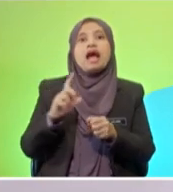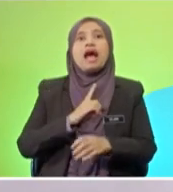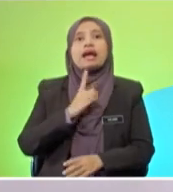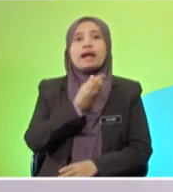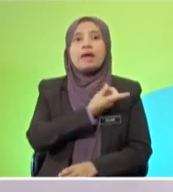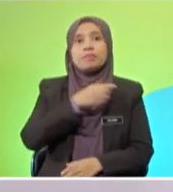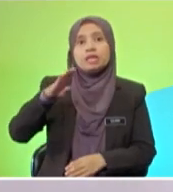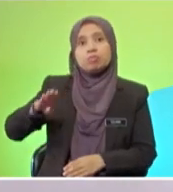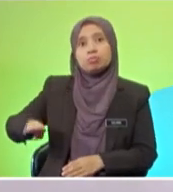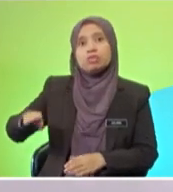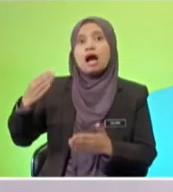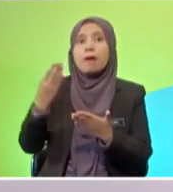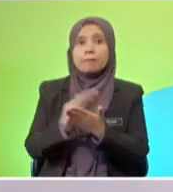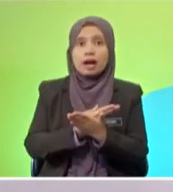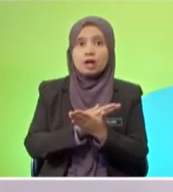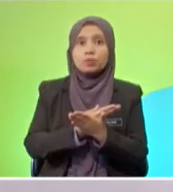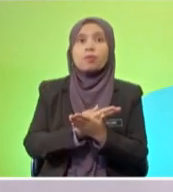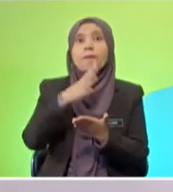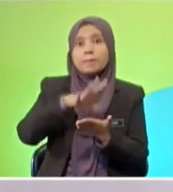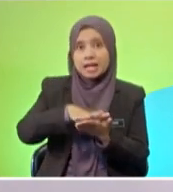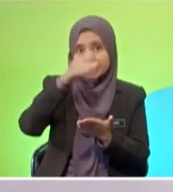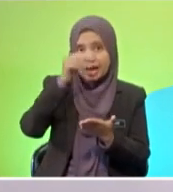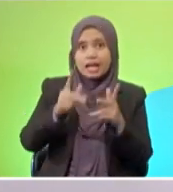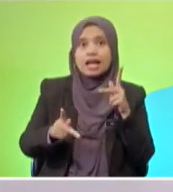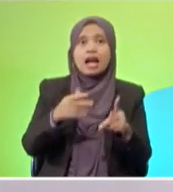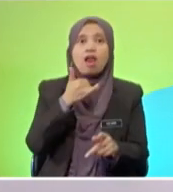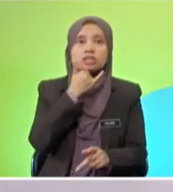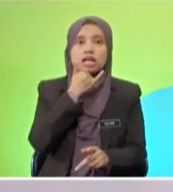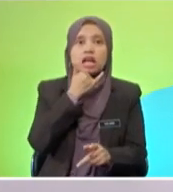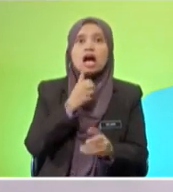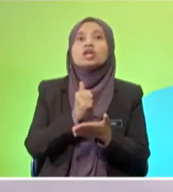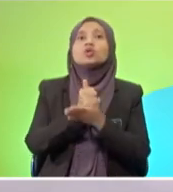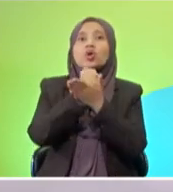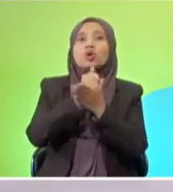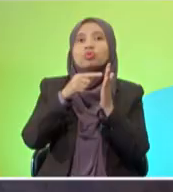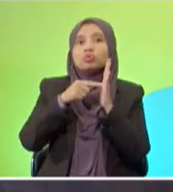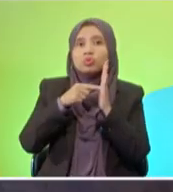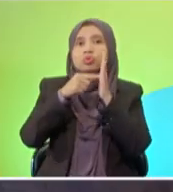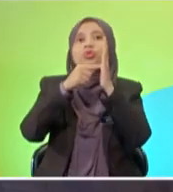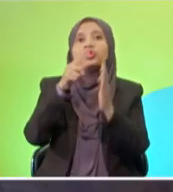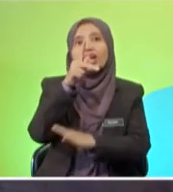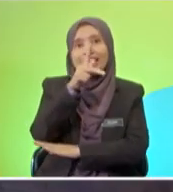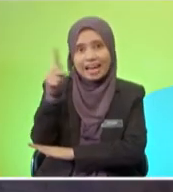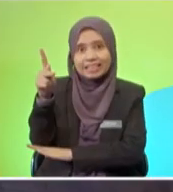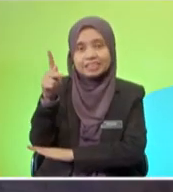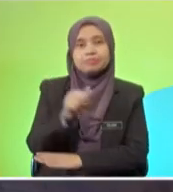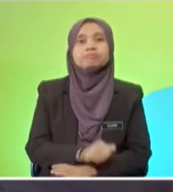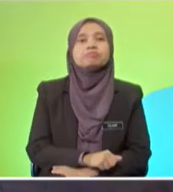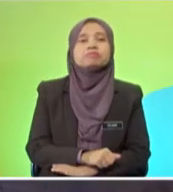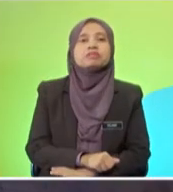budak baru belajar kalau salah tolong tunjukkan betul jadi